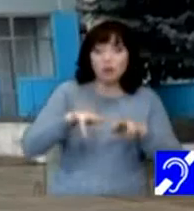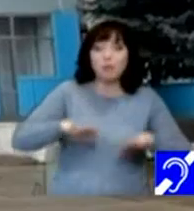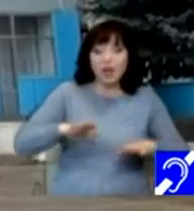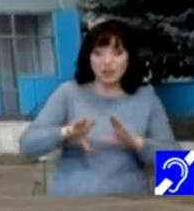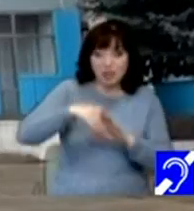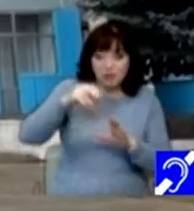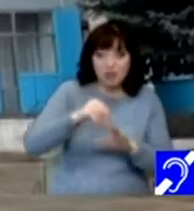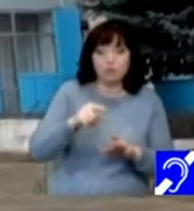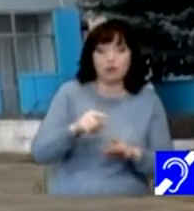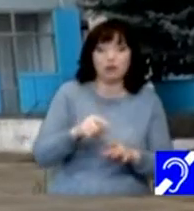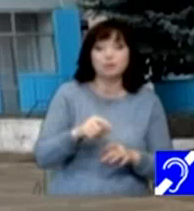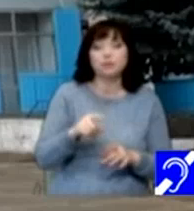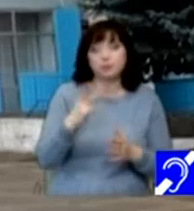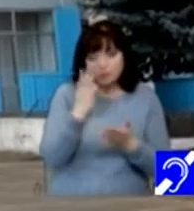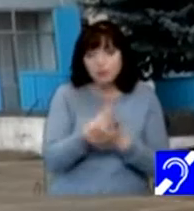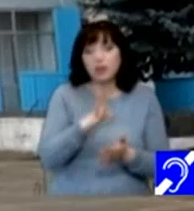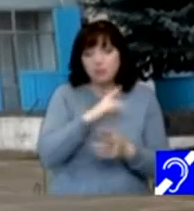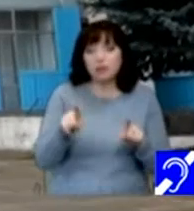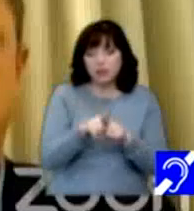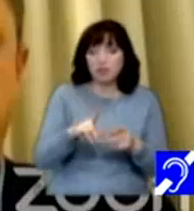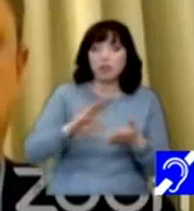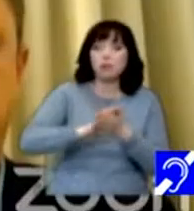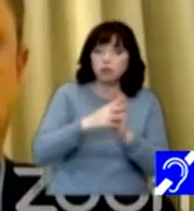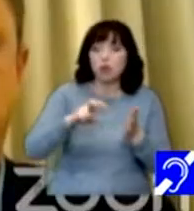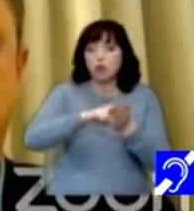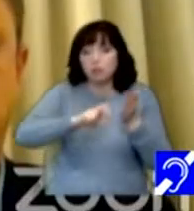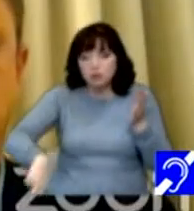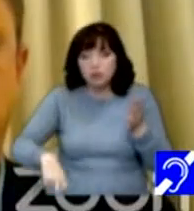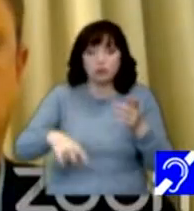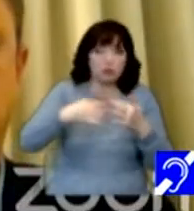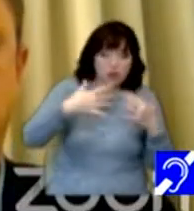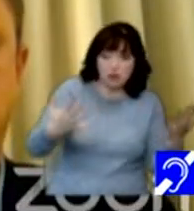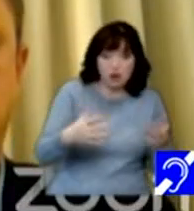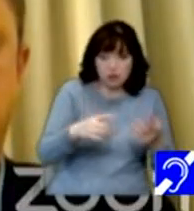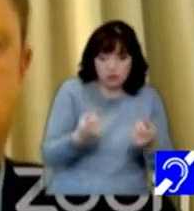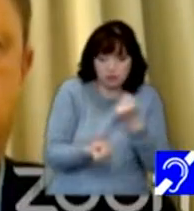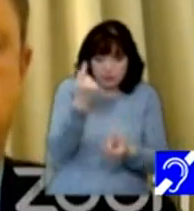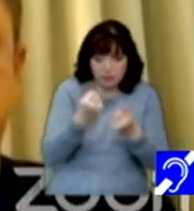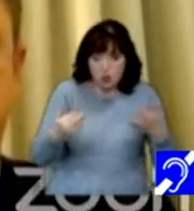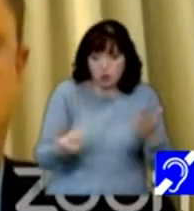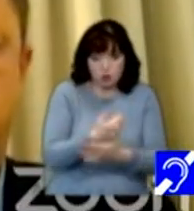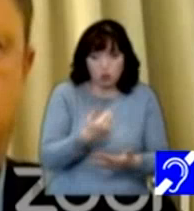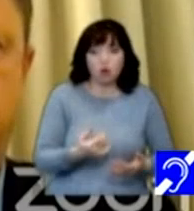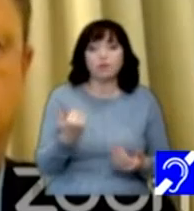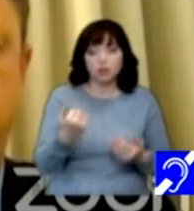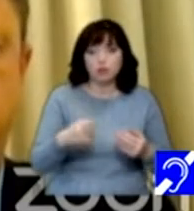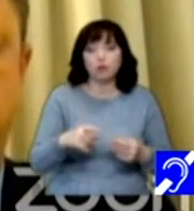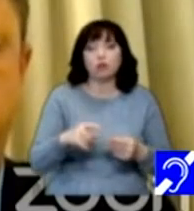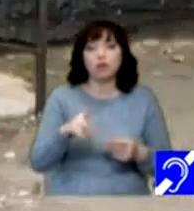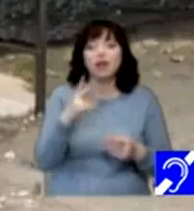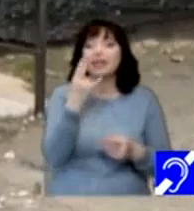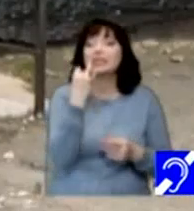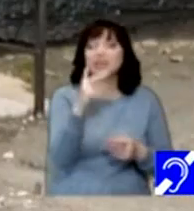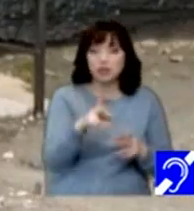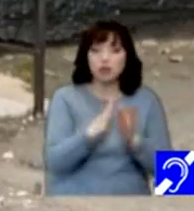puțin reglementată. Avem și situații cu suspendarea. Astăzi PSRM a cerut din nou demisia membrilor CEC și anunță că nu